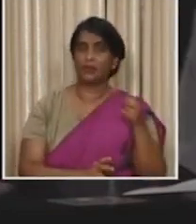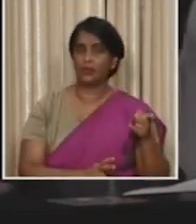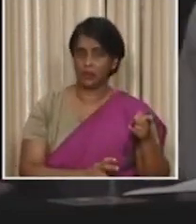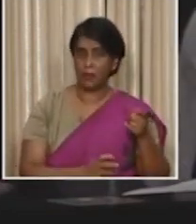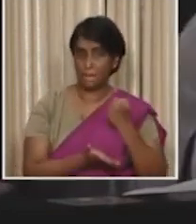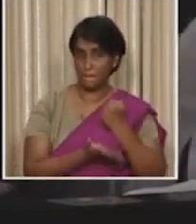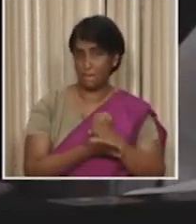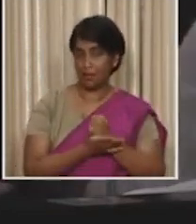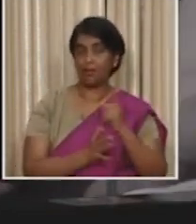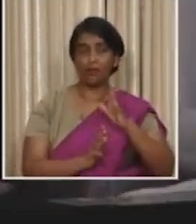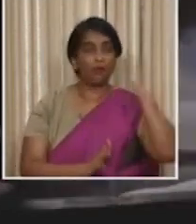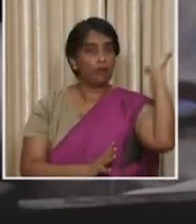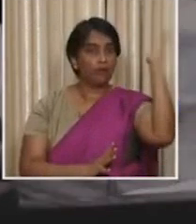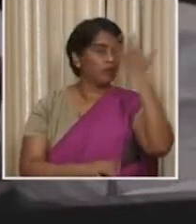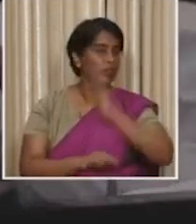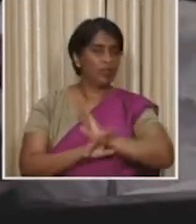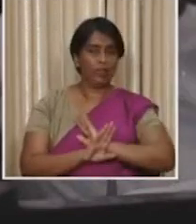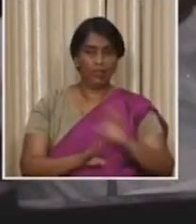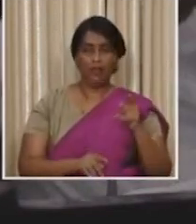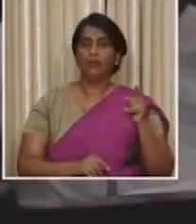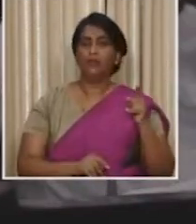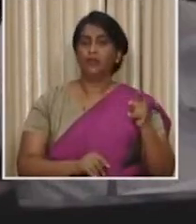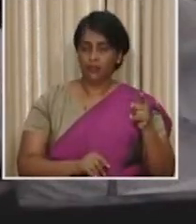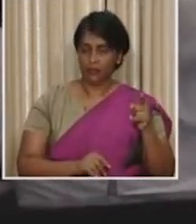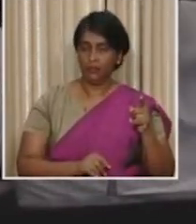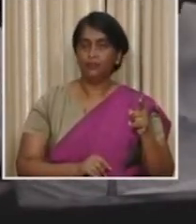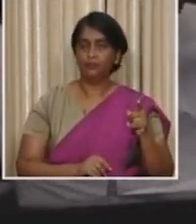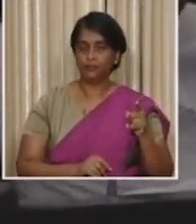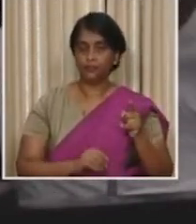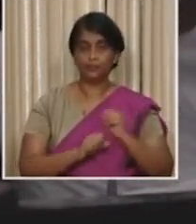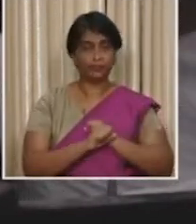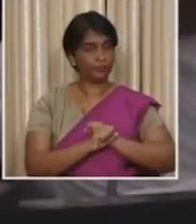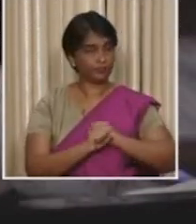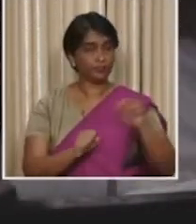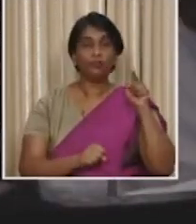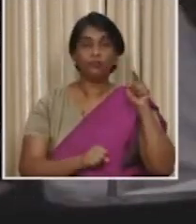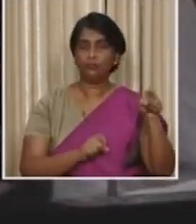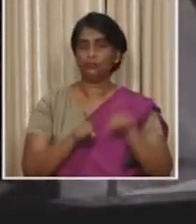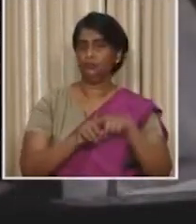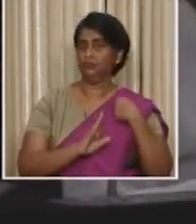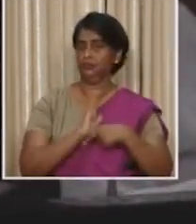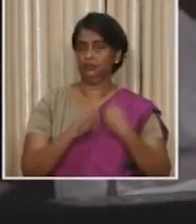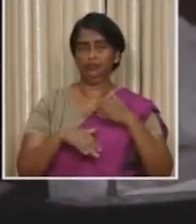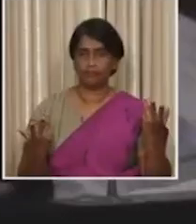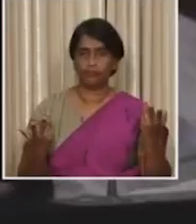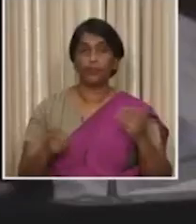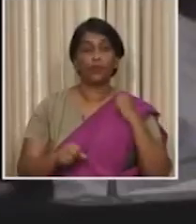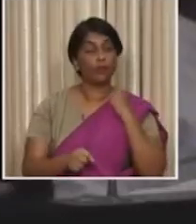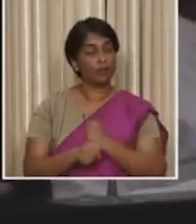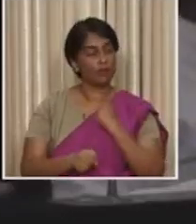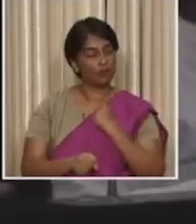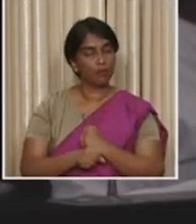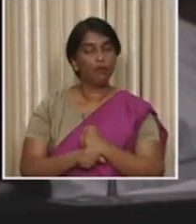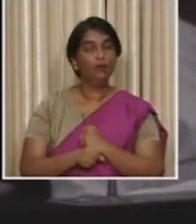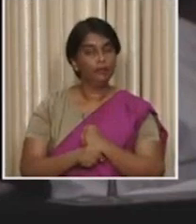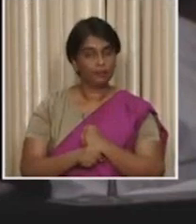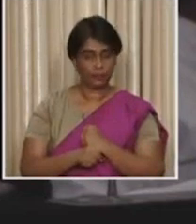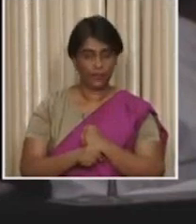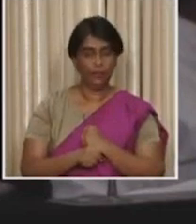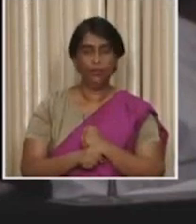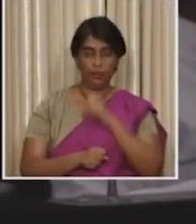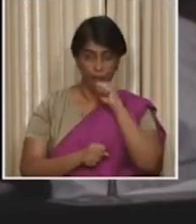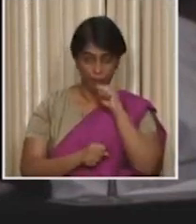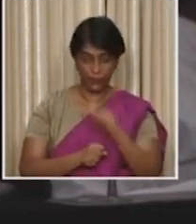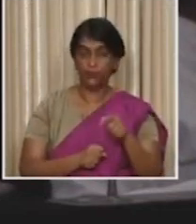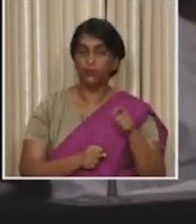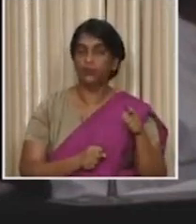இந்த நாட்டிலே மத்திய வங்கியிலே கொள்ளையடிக்கப்பட்டது. ஆனால் இன்று கொள்ளையடித்தவர்கள் எல்லாம் பெரும் பெரும் பதவிகளில் இருக்கிறார்கள். தமிழர் புனவாழ்வு கழகத்தினுடைய காசுக்கு